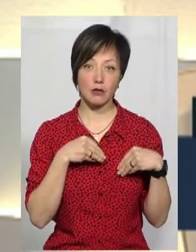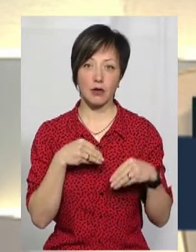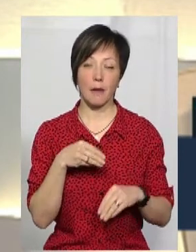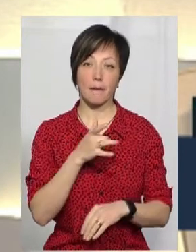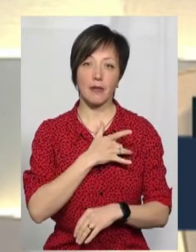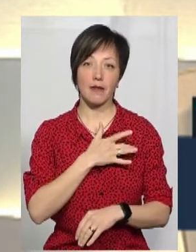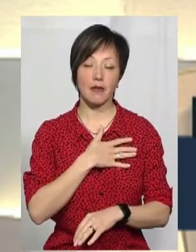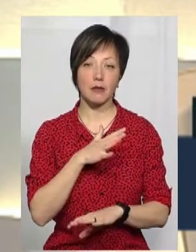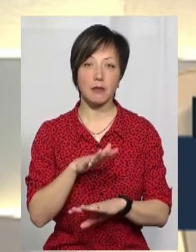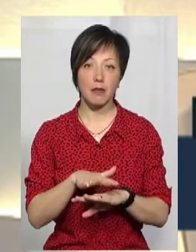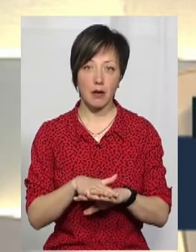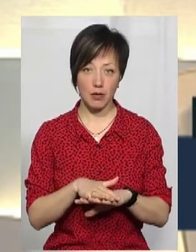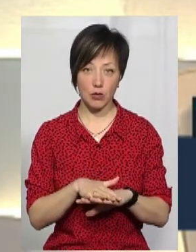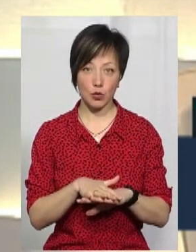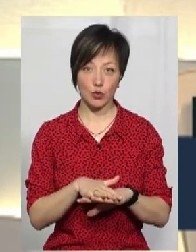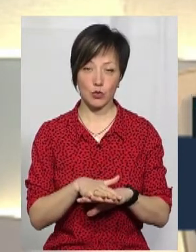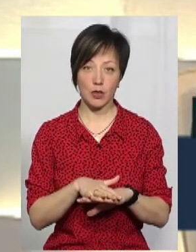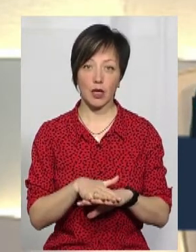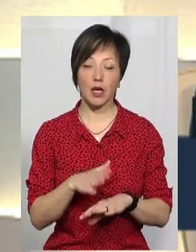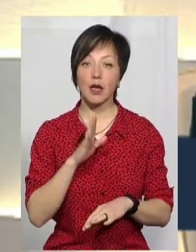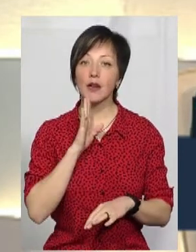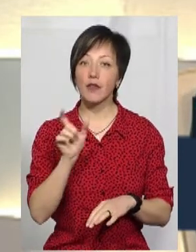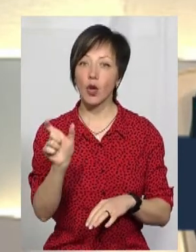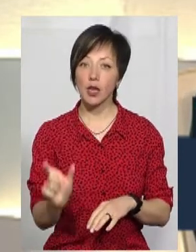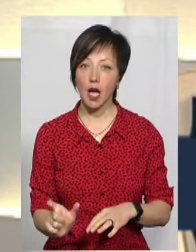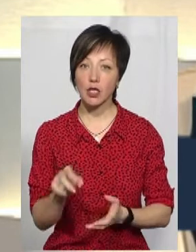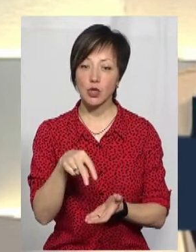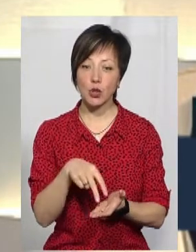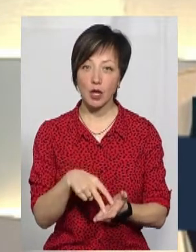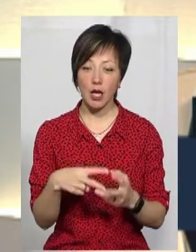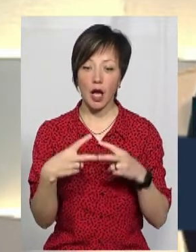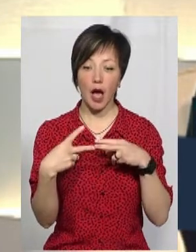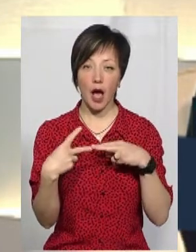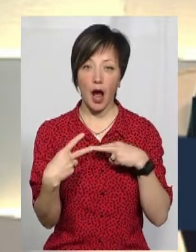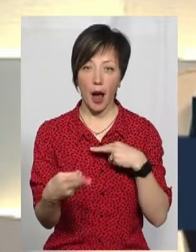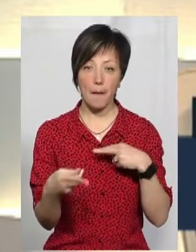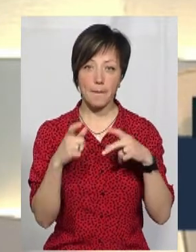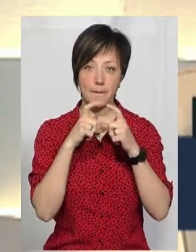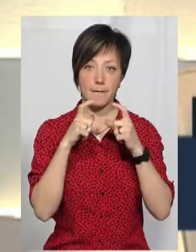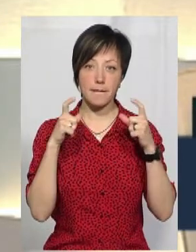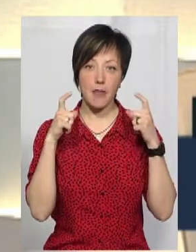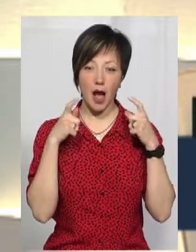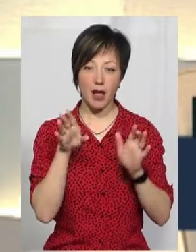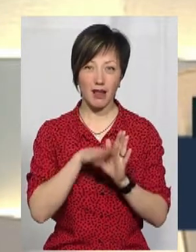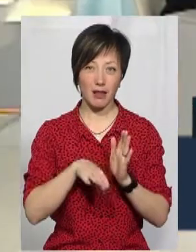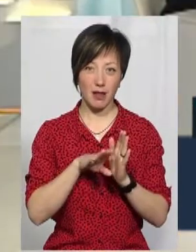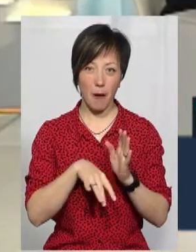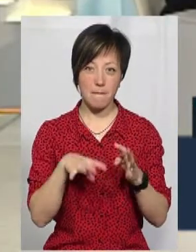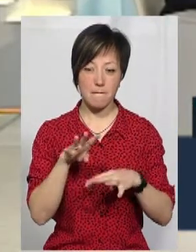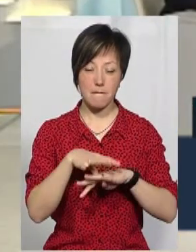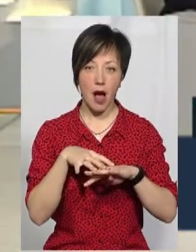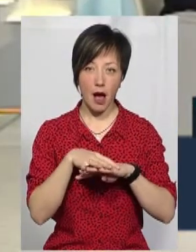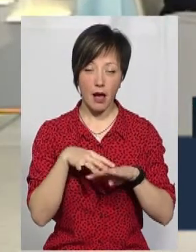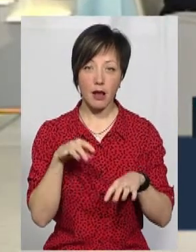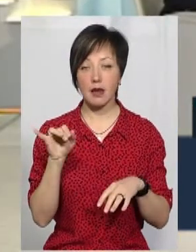вулиці Проскурівській. Вона стояла в такій самій масці з марлі. І ми